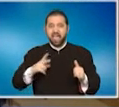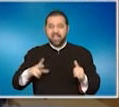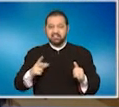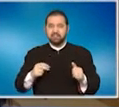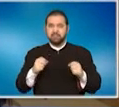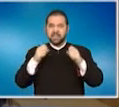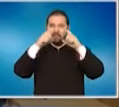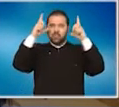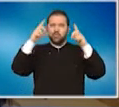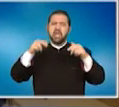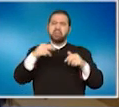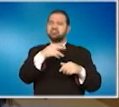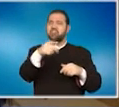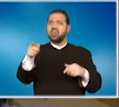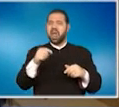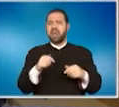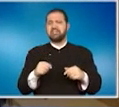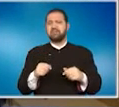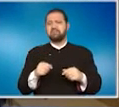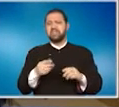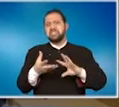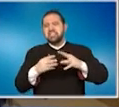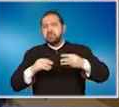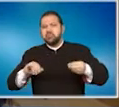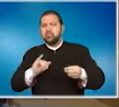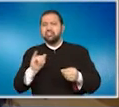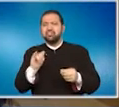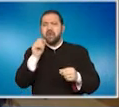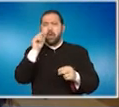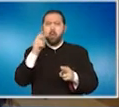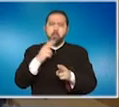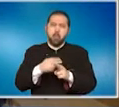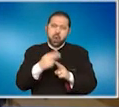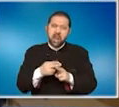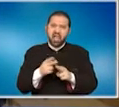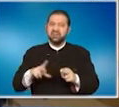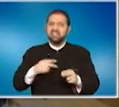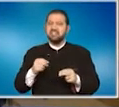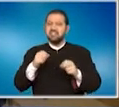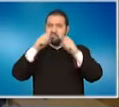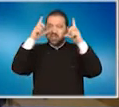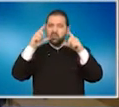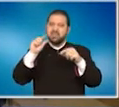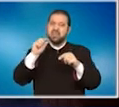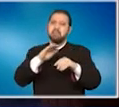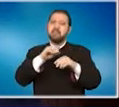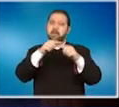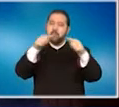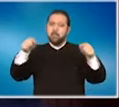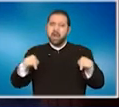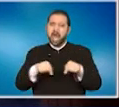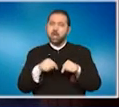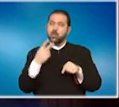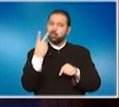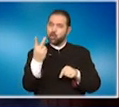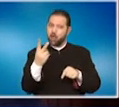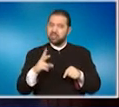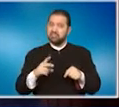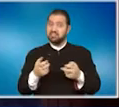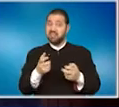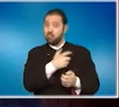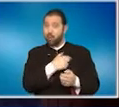Minunile celelalte, că se vindecă cineva bolnav, sunt minuni secundare. Se poate și fără